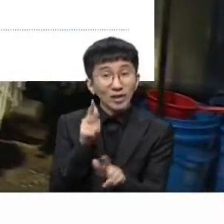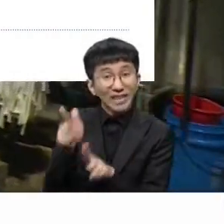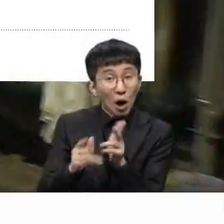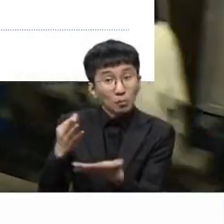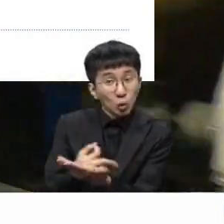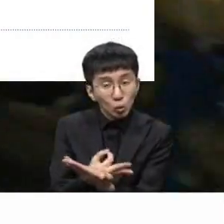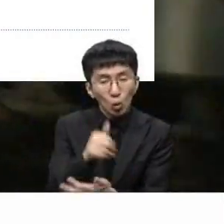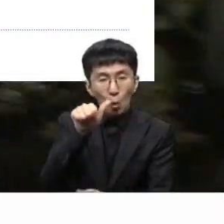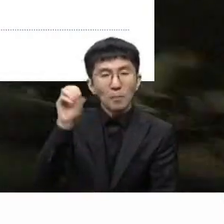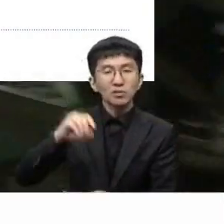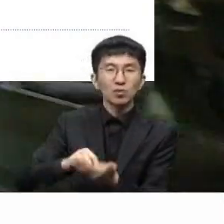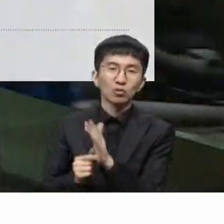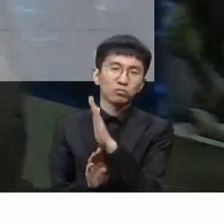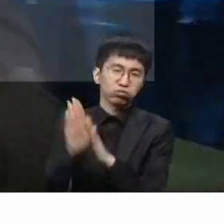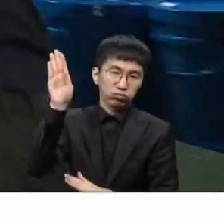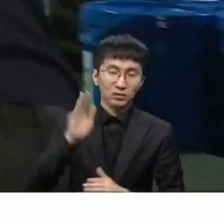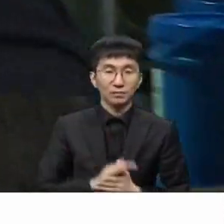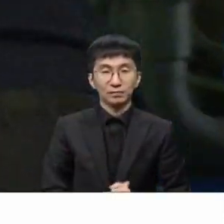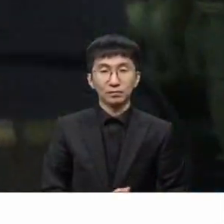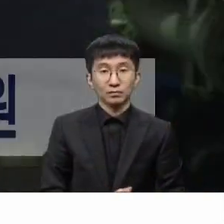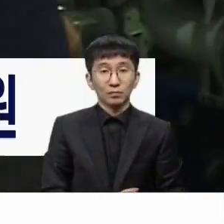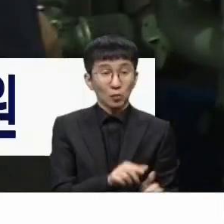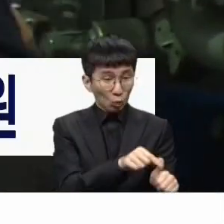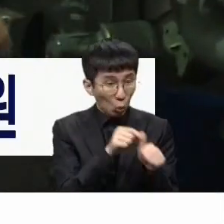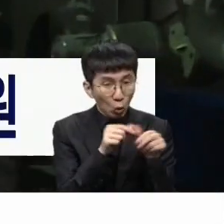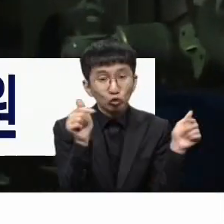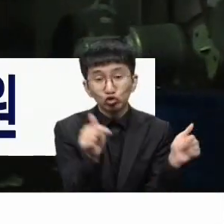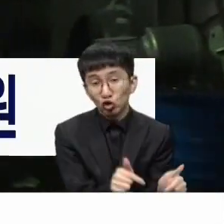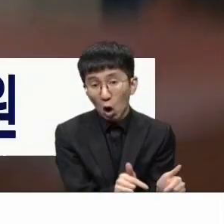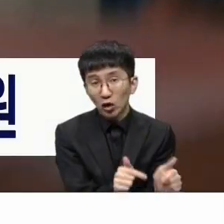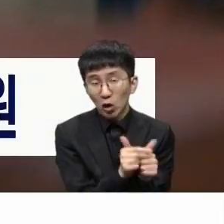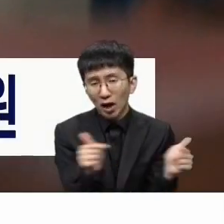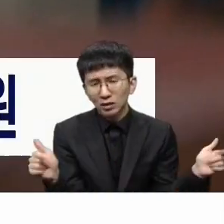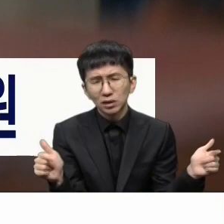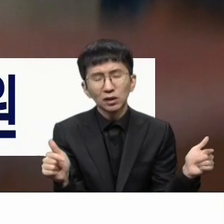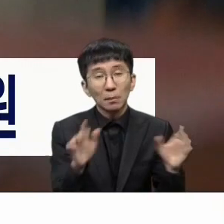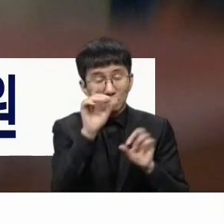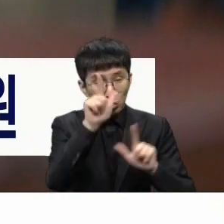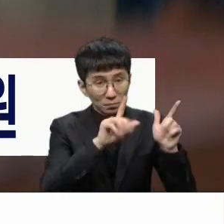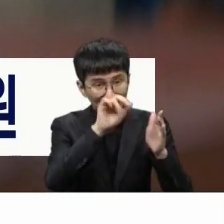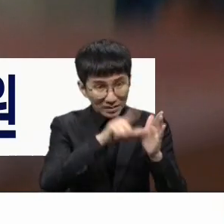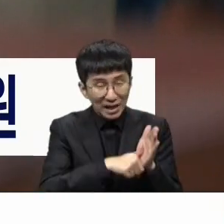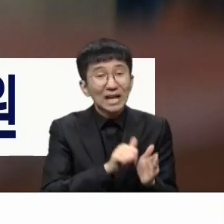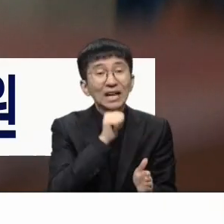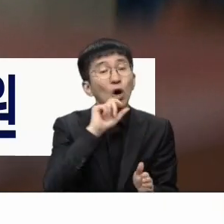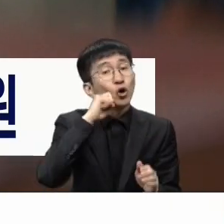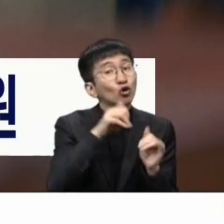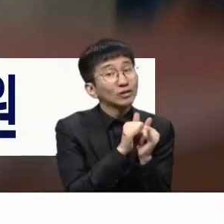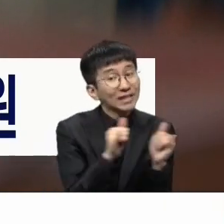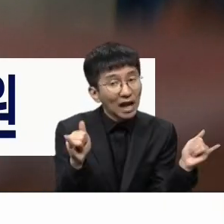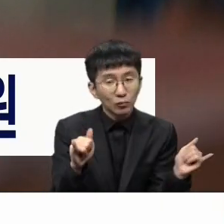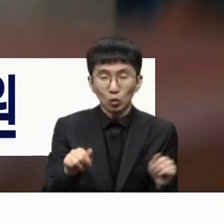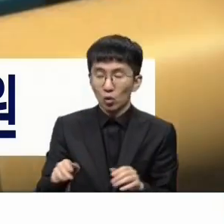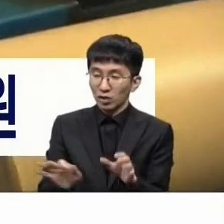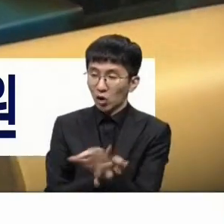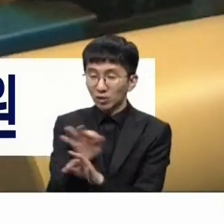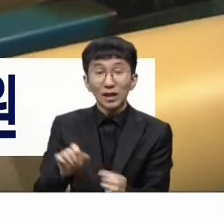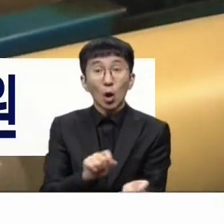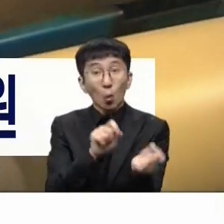5% 넘게 늘었습니다. 고용 타격 등 부정적인 영향은 저소득층에 일부 경기 회복의